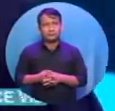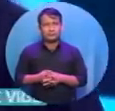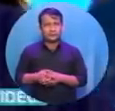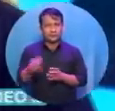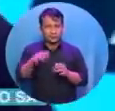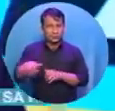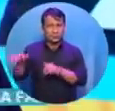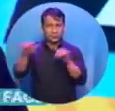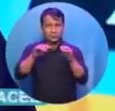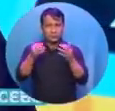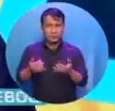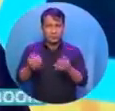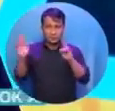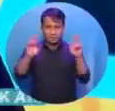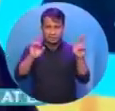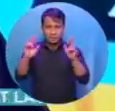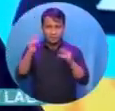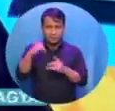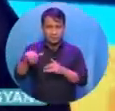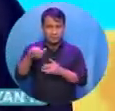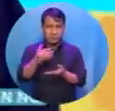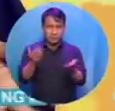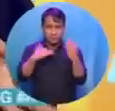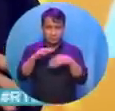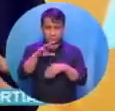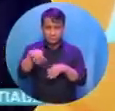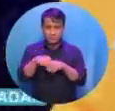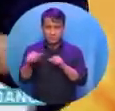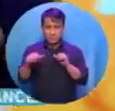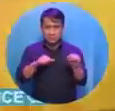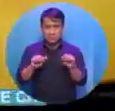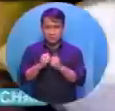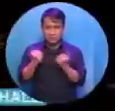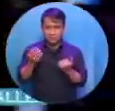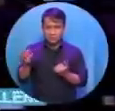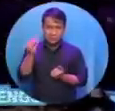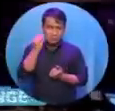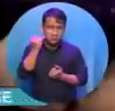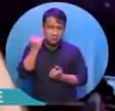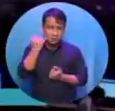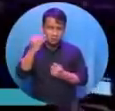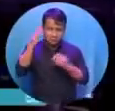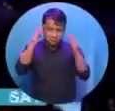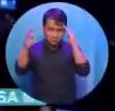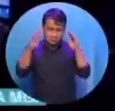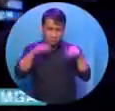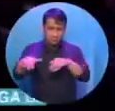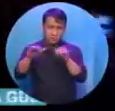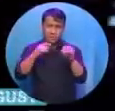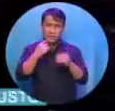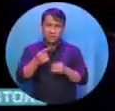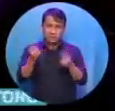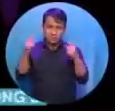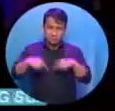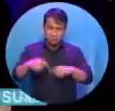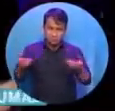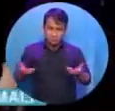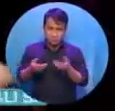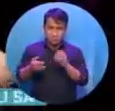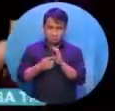Sambayan ng keyboard warrior, sumanda na dahil kasali kayo sa pag-aksyon. Paano ba yan, Maring MJ? Hello mga keyboard warrior, this is